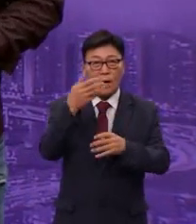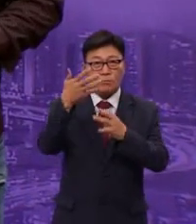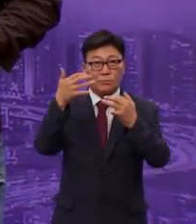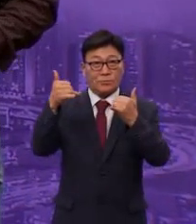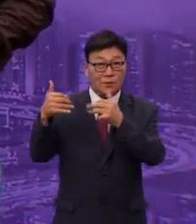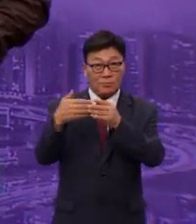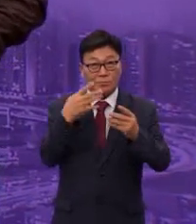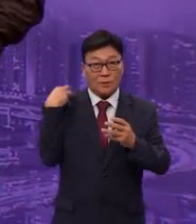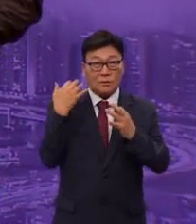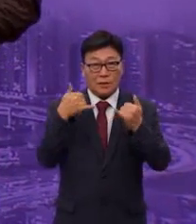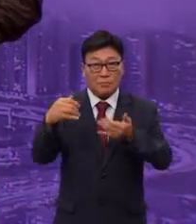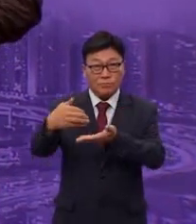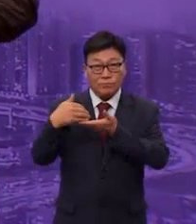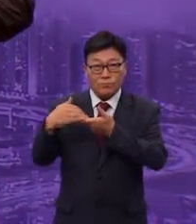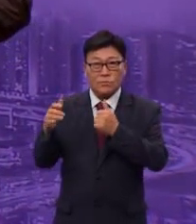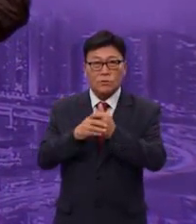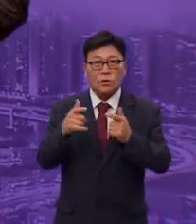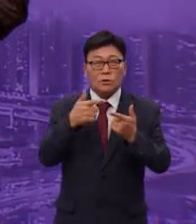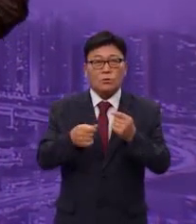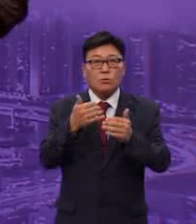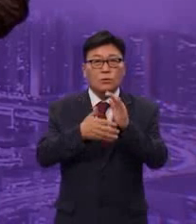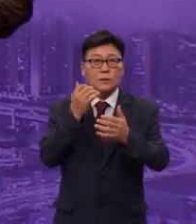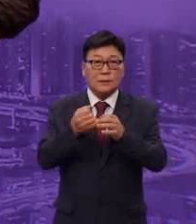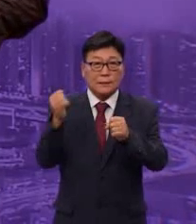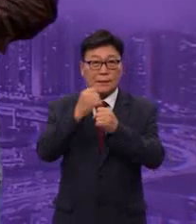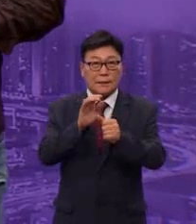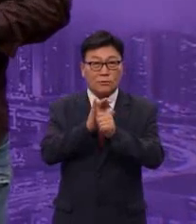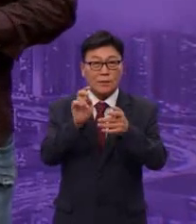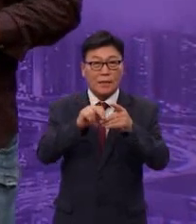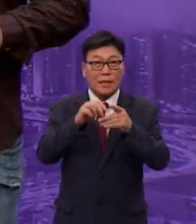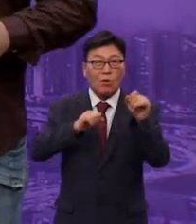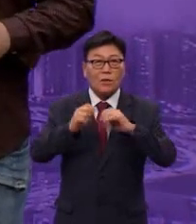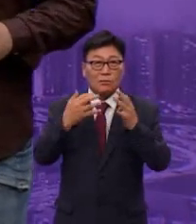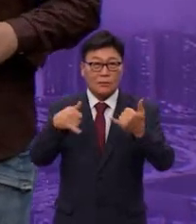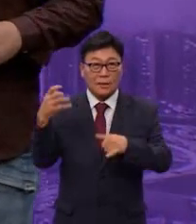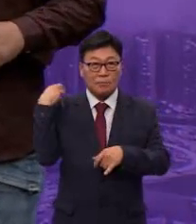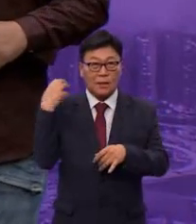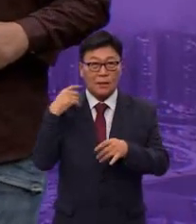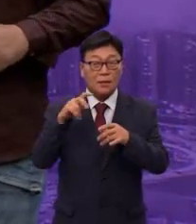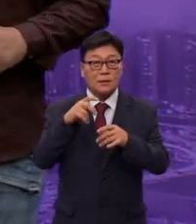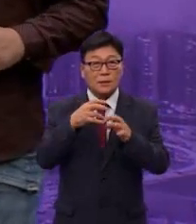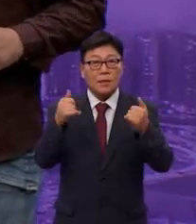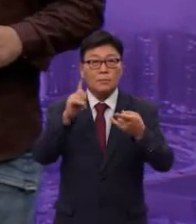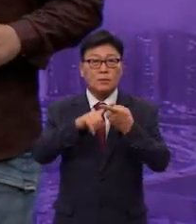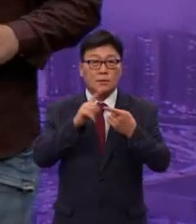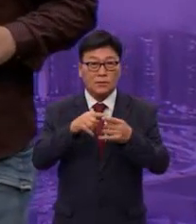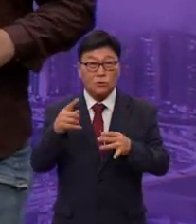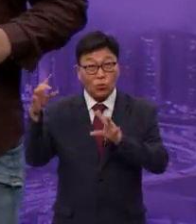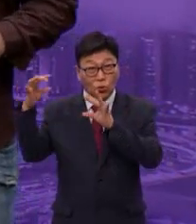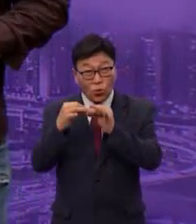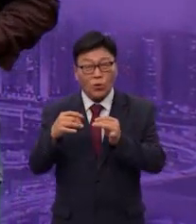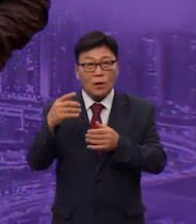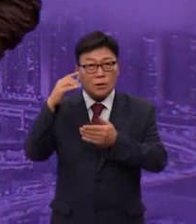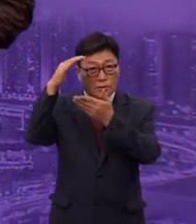마을 리더분들의 의견과 부산 도시재생지원센터의 활동가를 담당하시는 우리 담당자분들의 공통된 의견을 제가